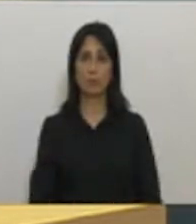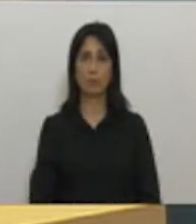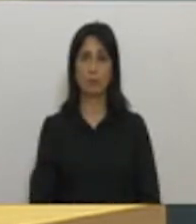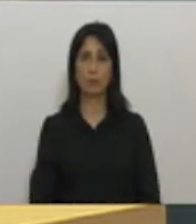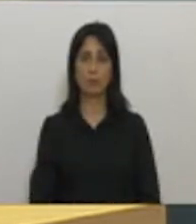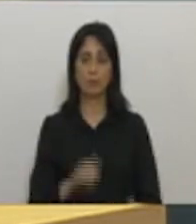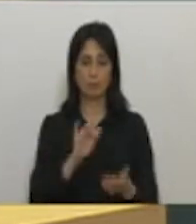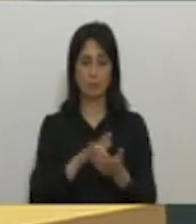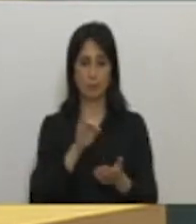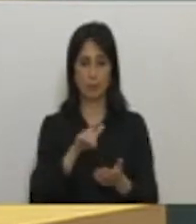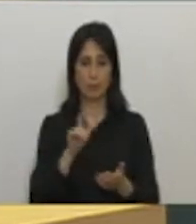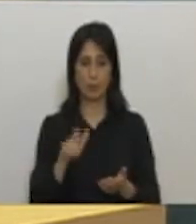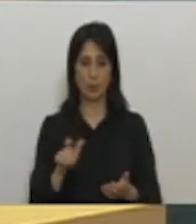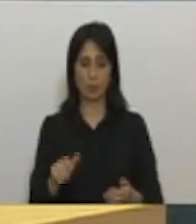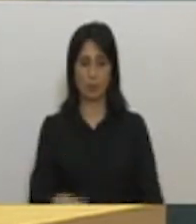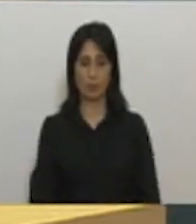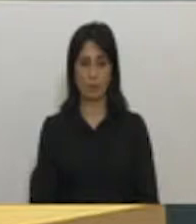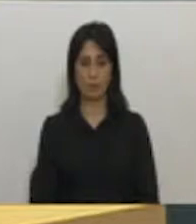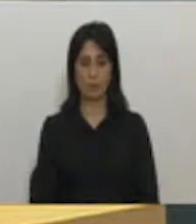მოსახლეობა